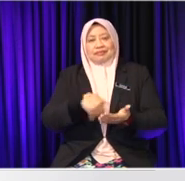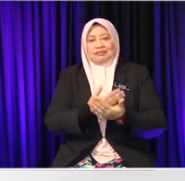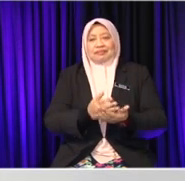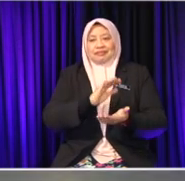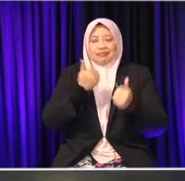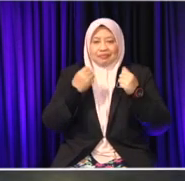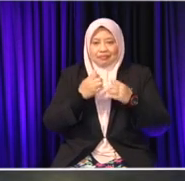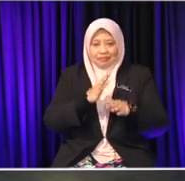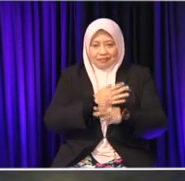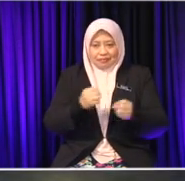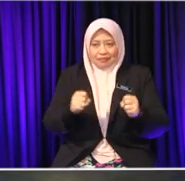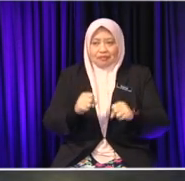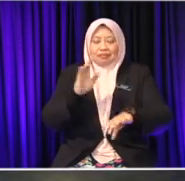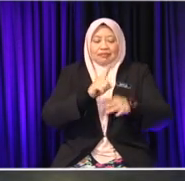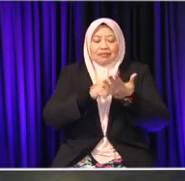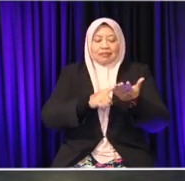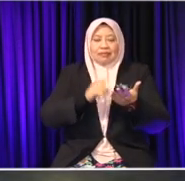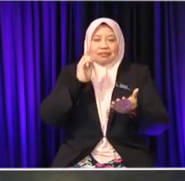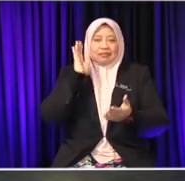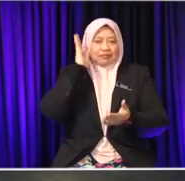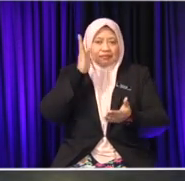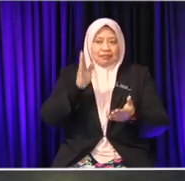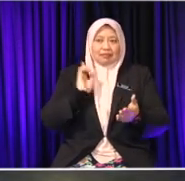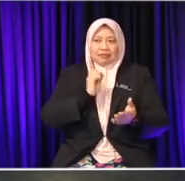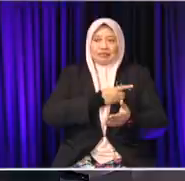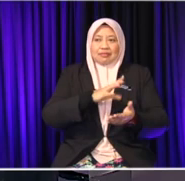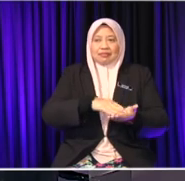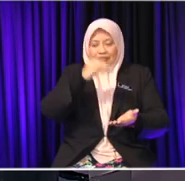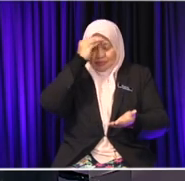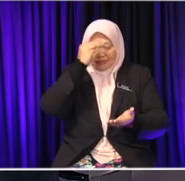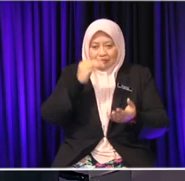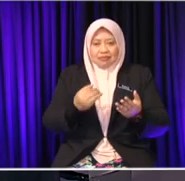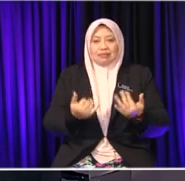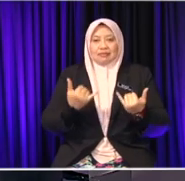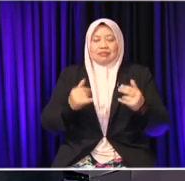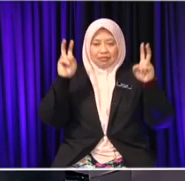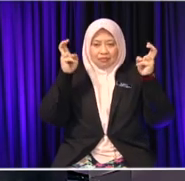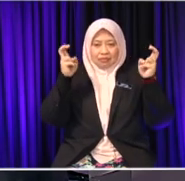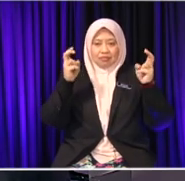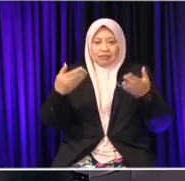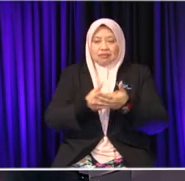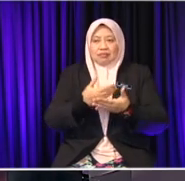apa yang kita akan belajar ini hari ini kita akan belajar satu topik yang baru dari